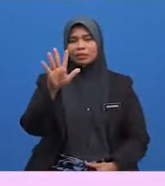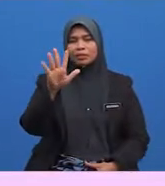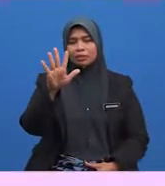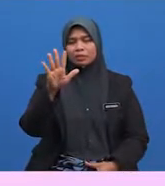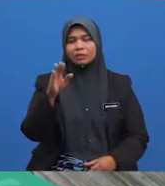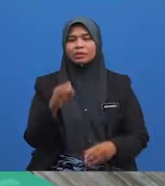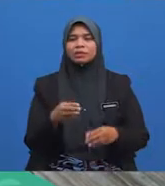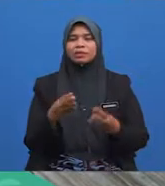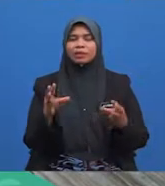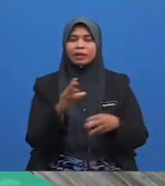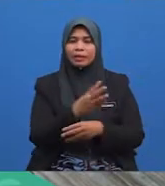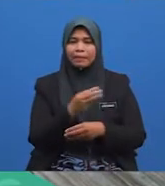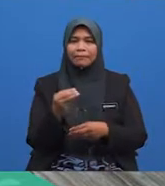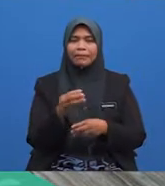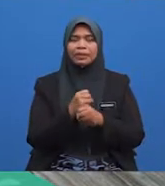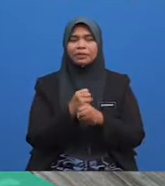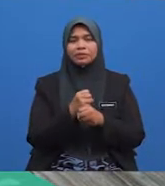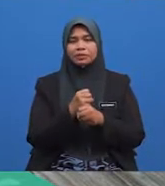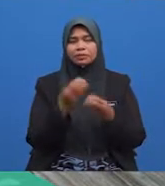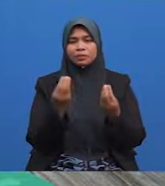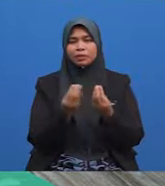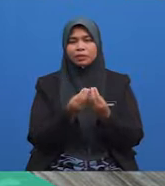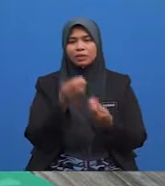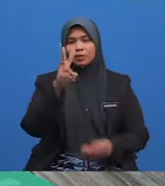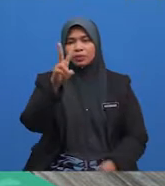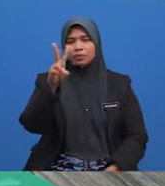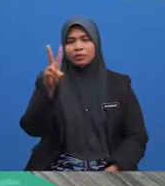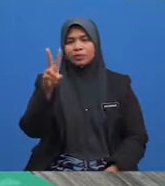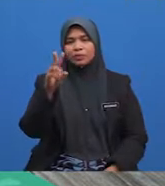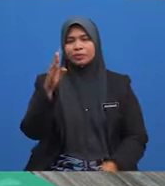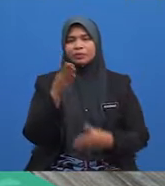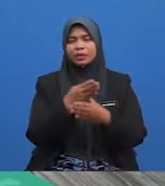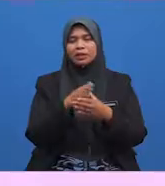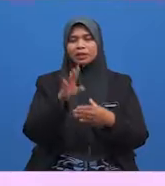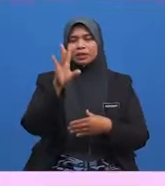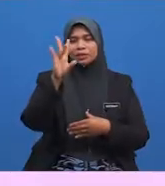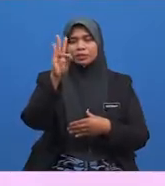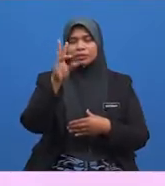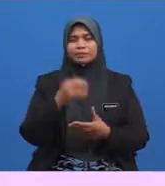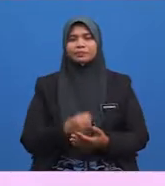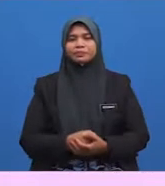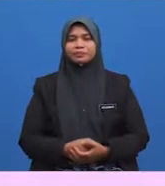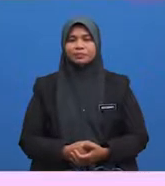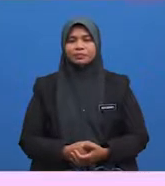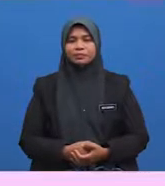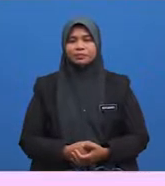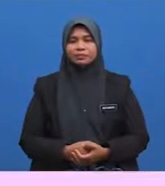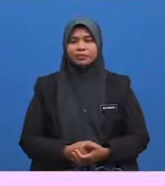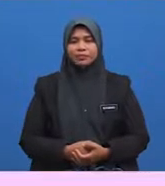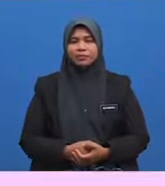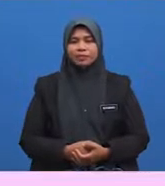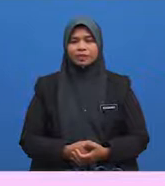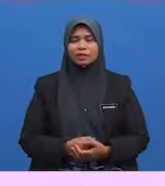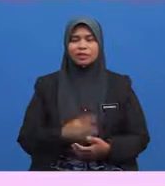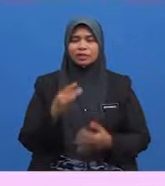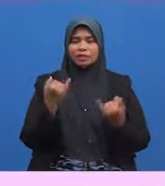22/7 juga. Murid-murid, untuk lebih jelas dan faham, mari kita perhatikan